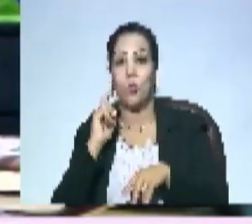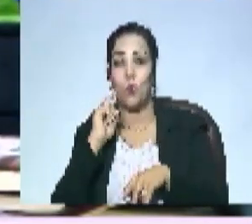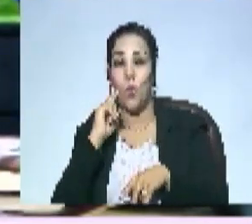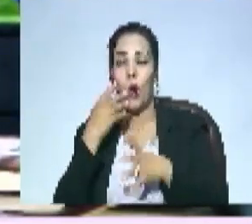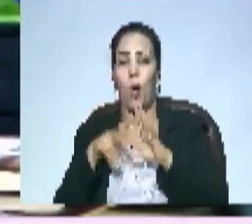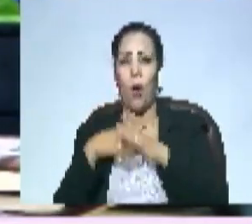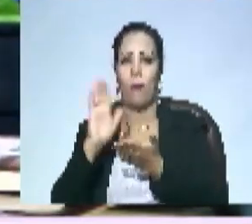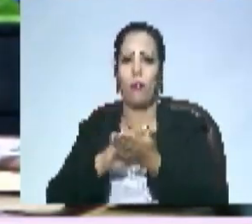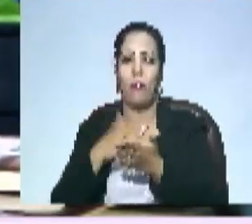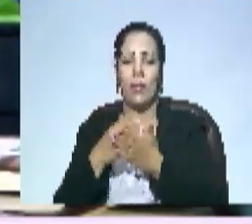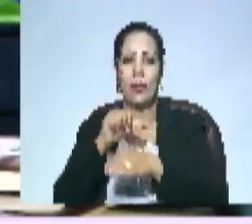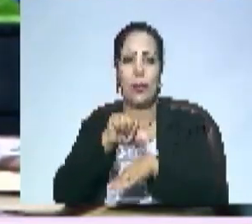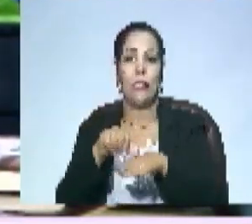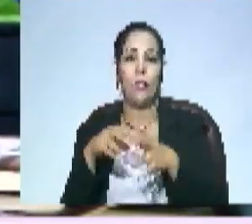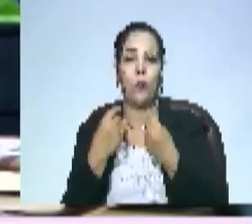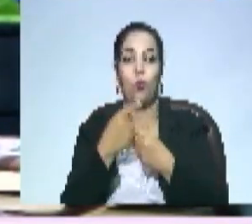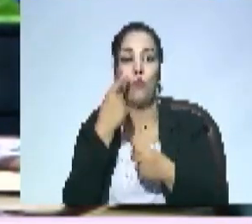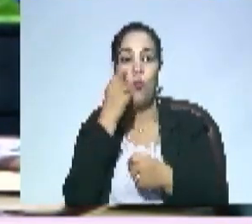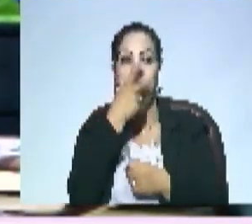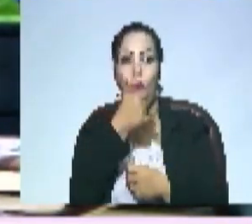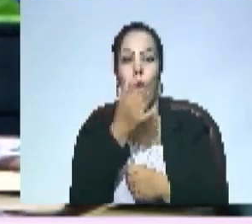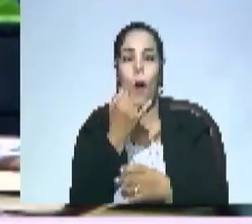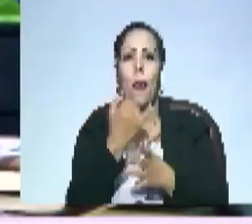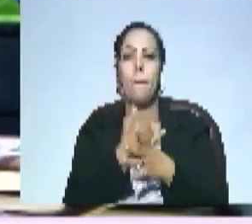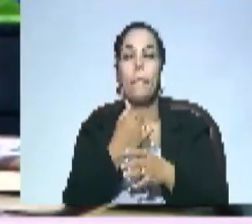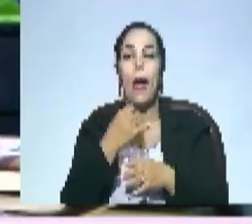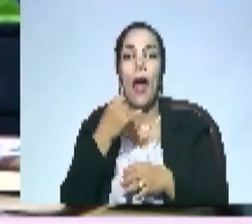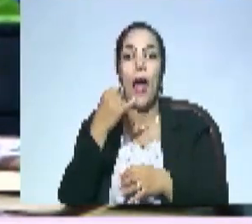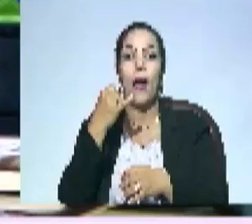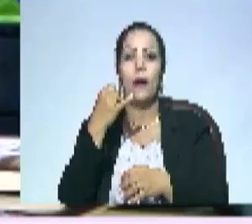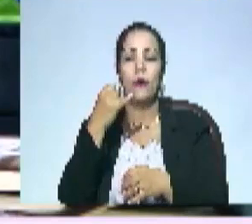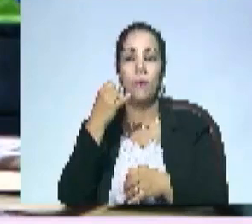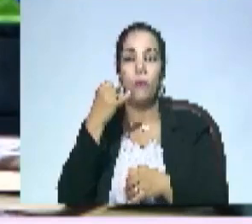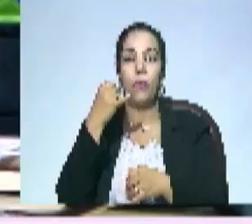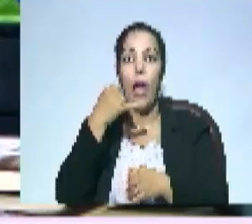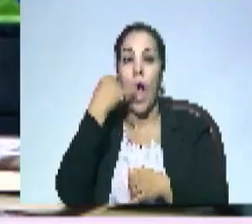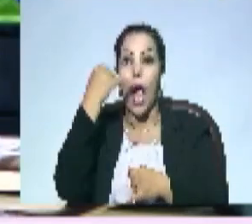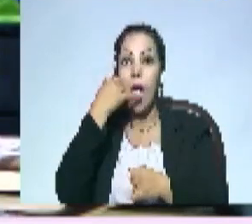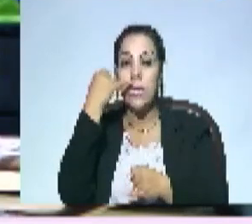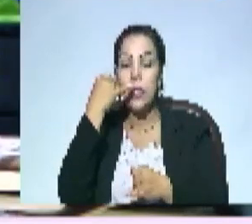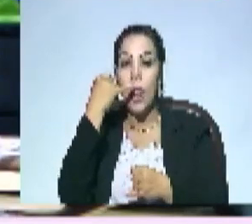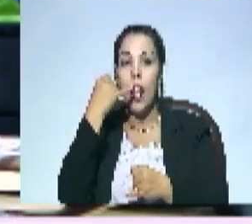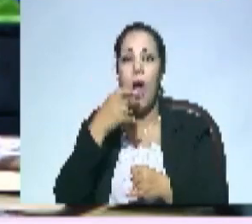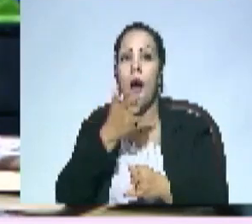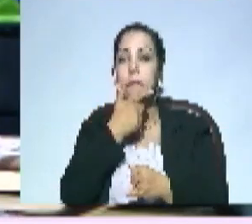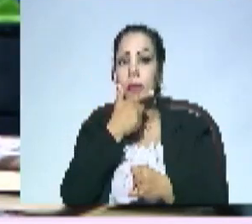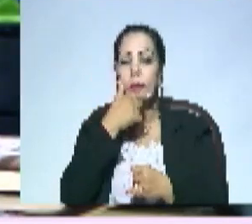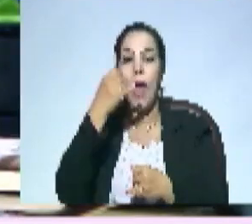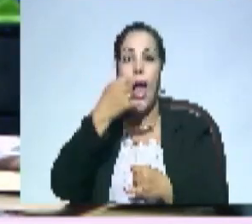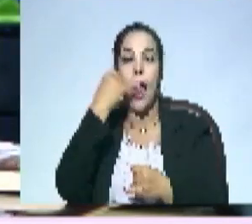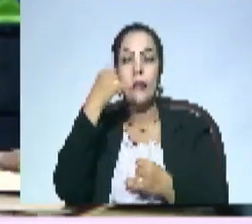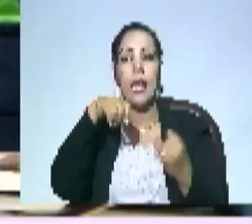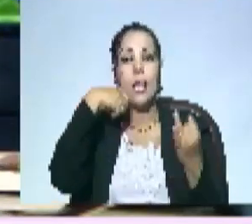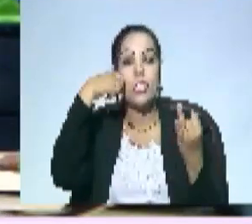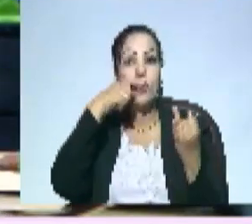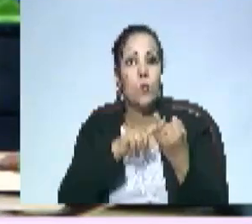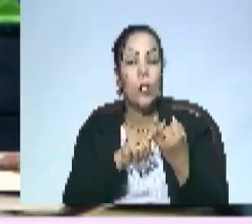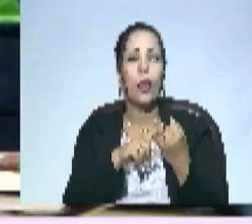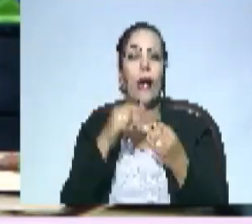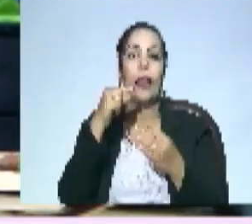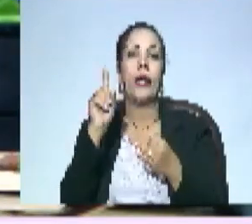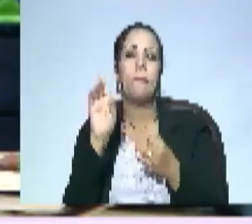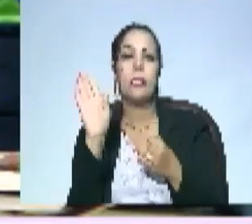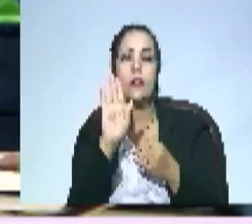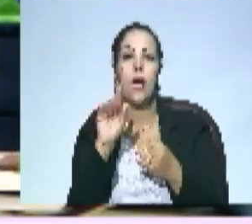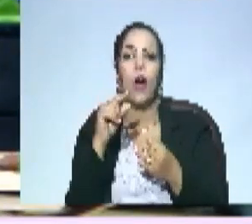شايفين كده هناخد معانا بقى عسل نحل عسل اسود دبس تمر الموجود عند حضرتك